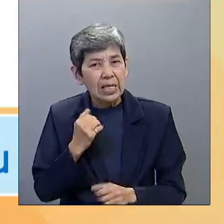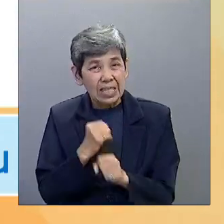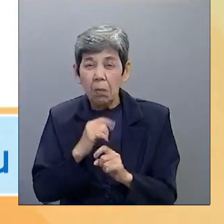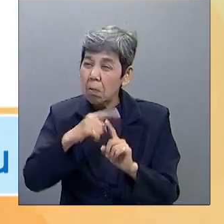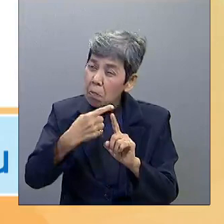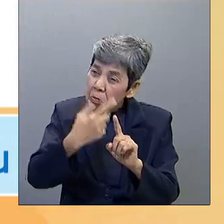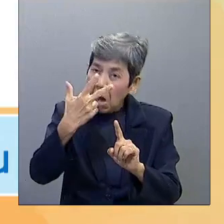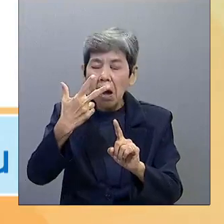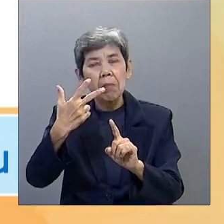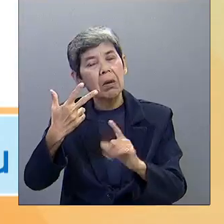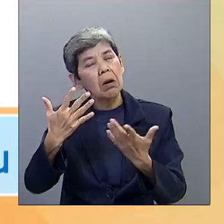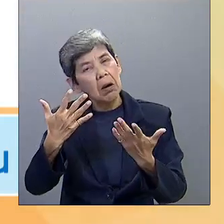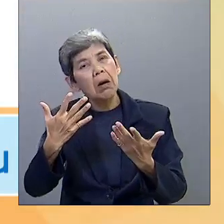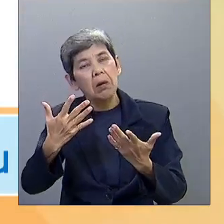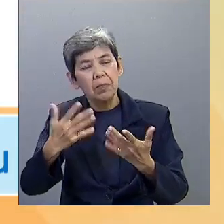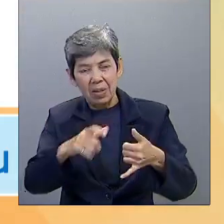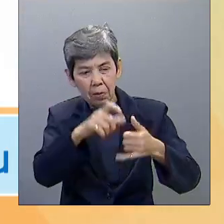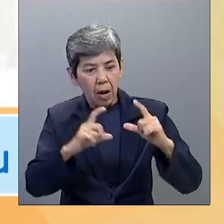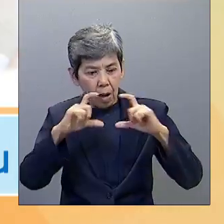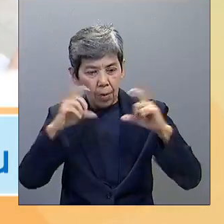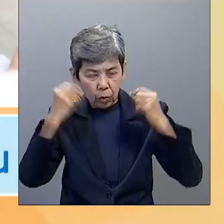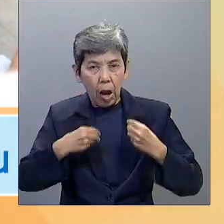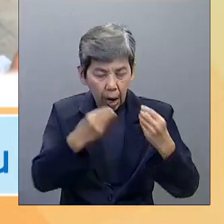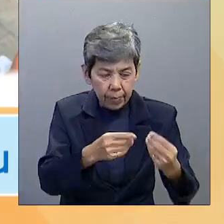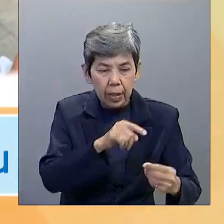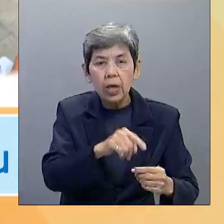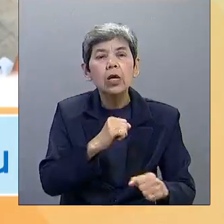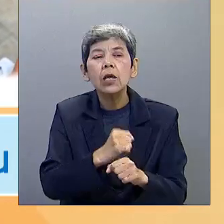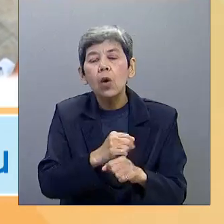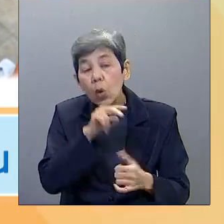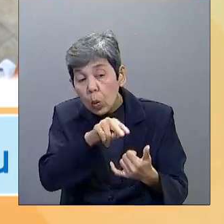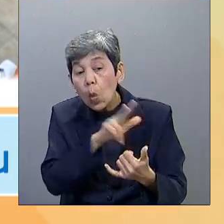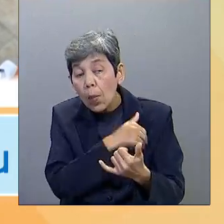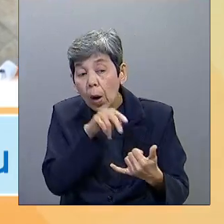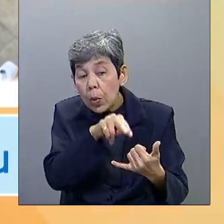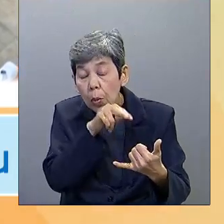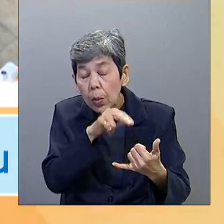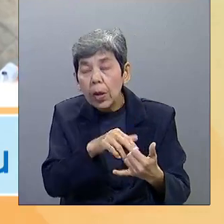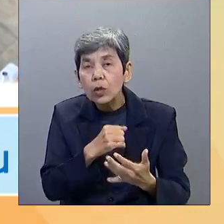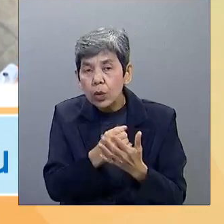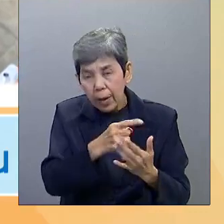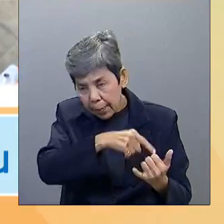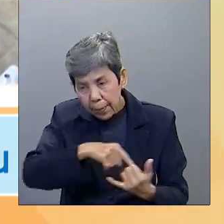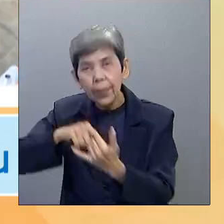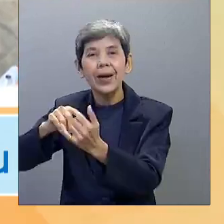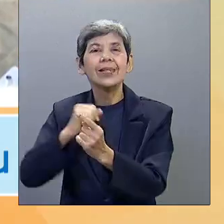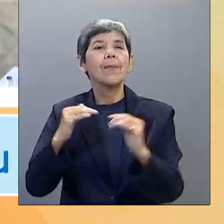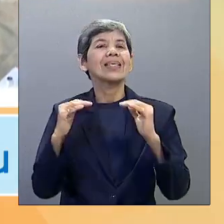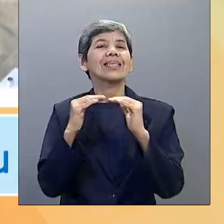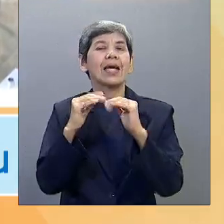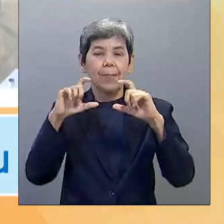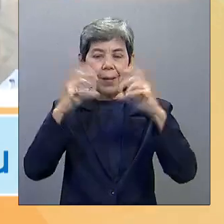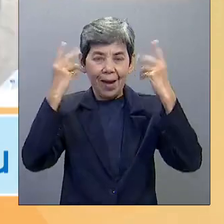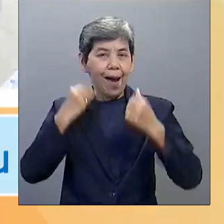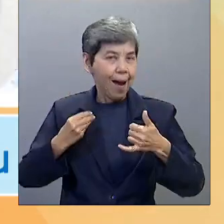เดือนอะไรอย่างเงี้ยแต่ว่ารักษาเบื้องต้นก็คือรักษาเขาไปด้วยอะไรเงี้ยแล้วก็มันก็ทำเข้าสู่กระบวนการตามสิทธิ์จนเขาได้บัตร